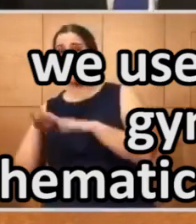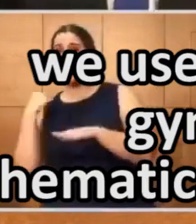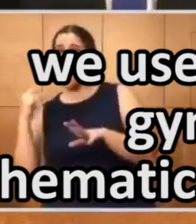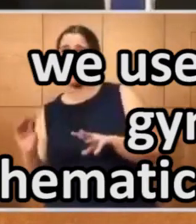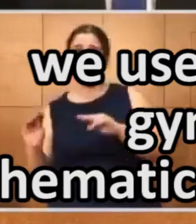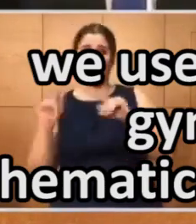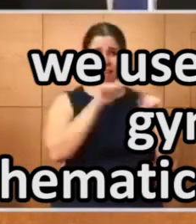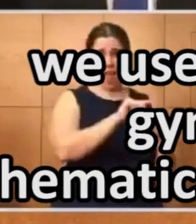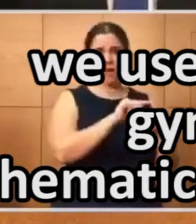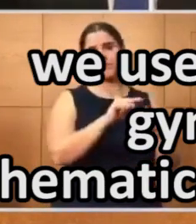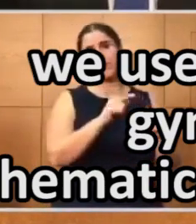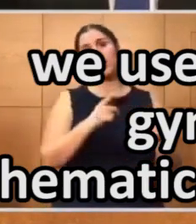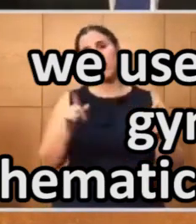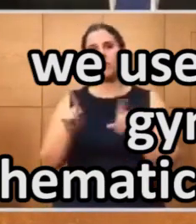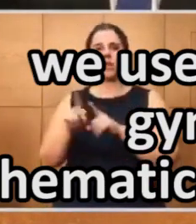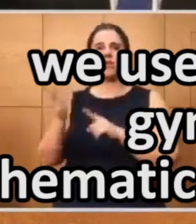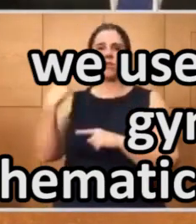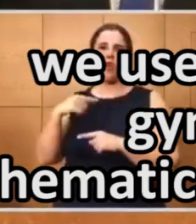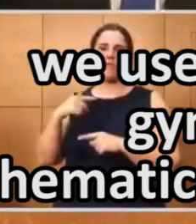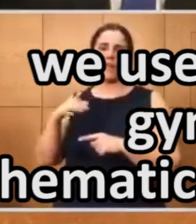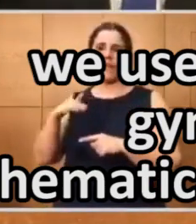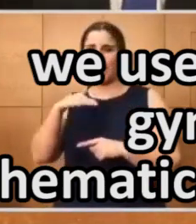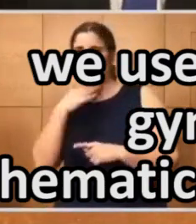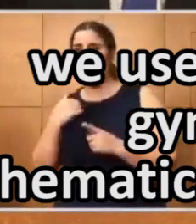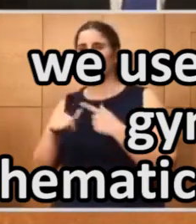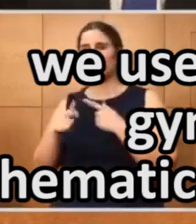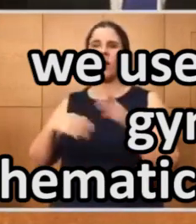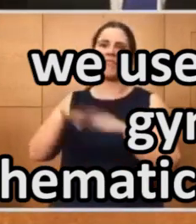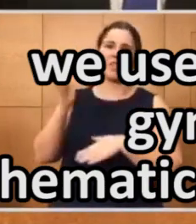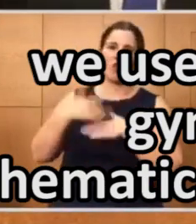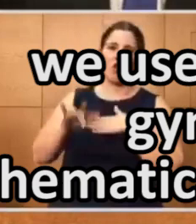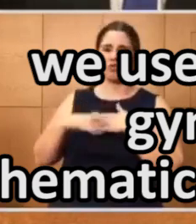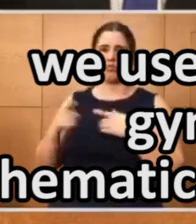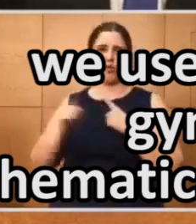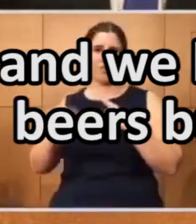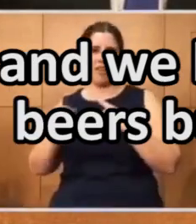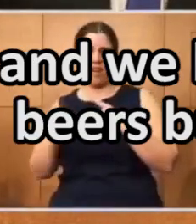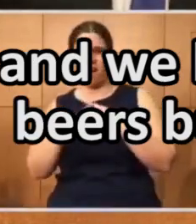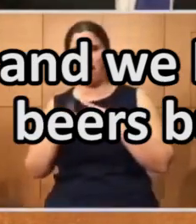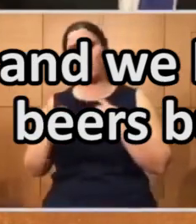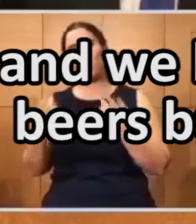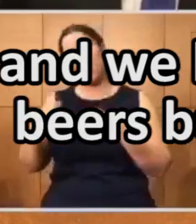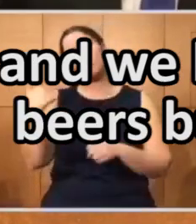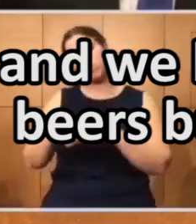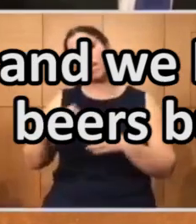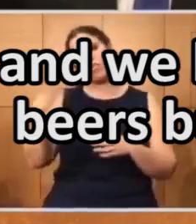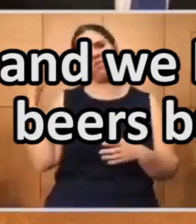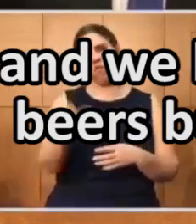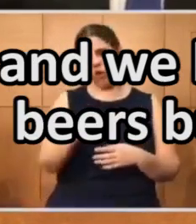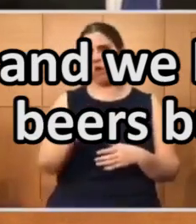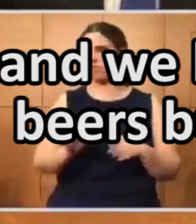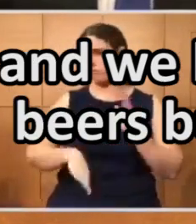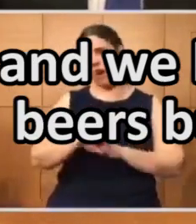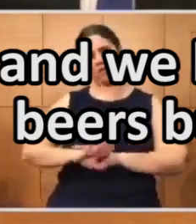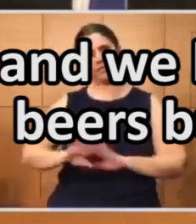jak na gymnáziu v Kolíně, tak na matfizu v Praze chodili do hospody a pár piv jsme vypít uměli, ale to bylo